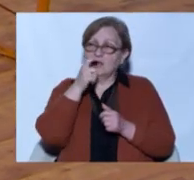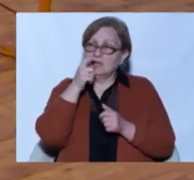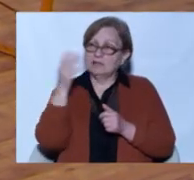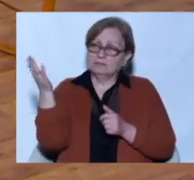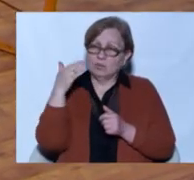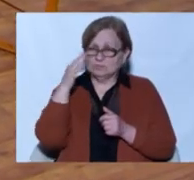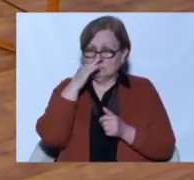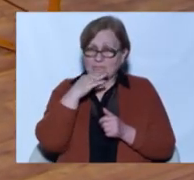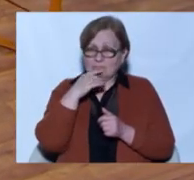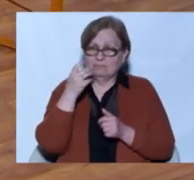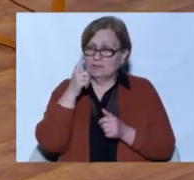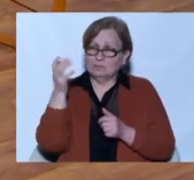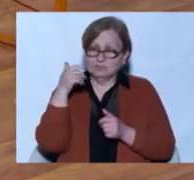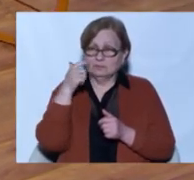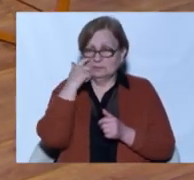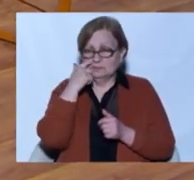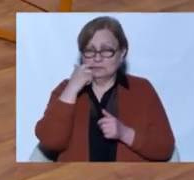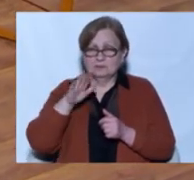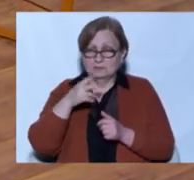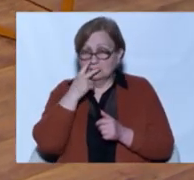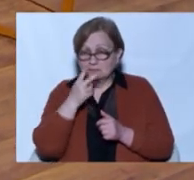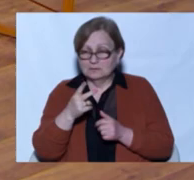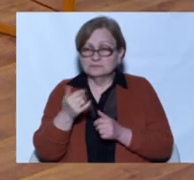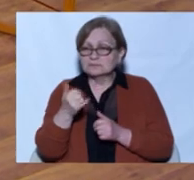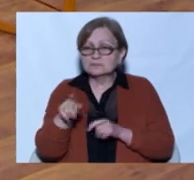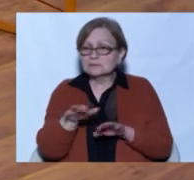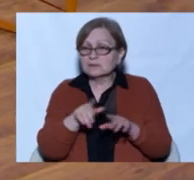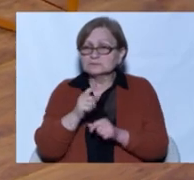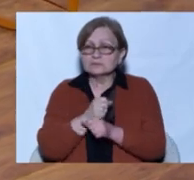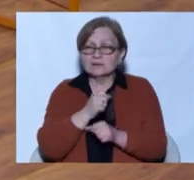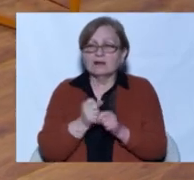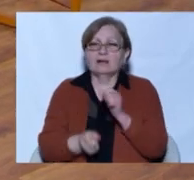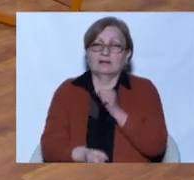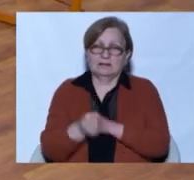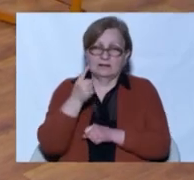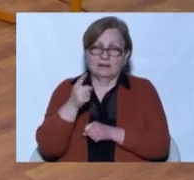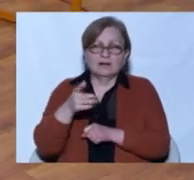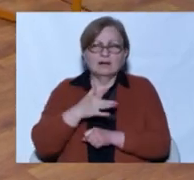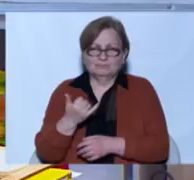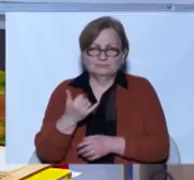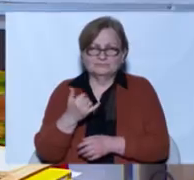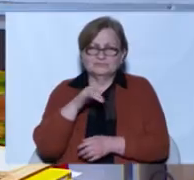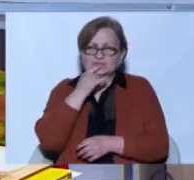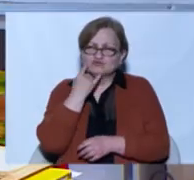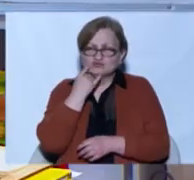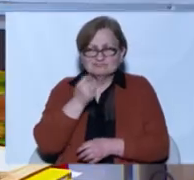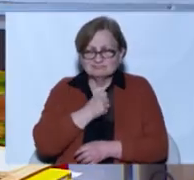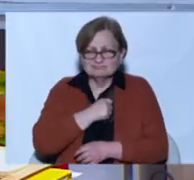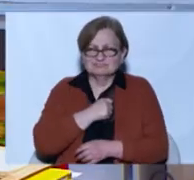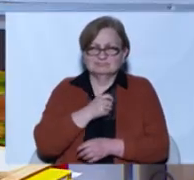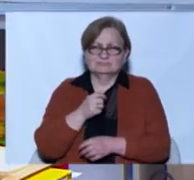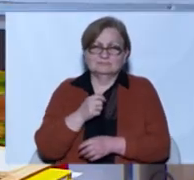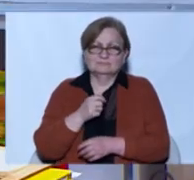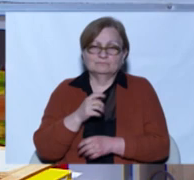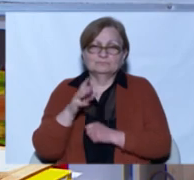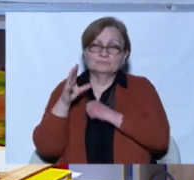მშობლებს, მამას ეძახის და შემდგომ უკვე მის ქმედებას ვაკვირდებით და ხვდებით, რომ ძალიან გულმოდგინე ბიჭია. აი ბოლოში უკვე